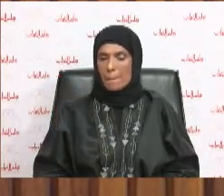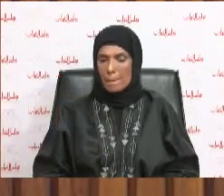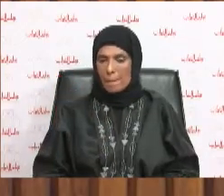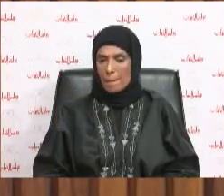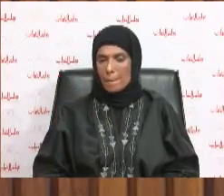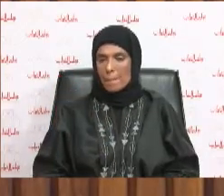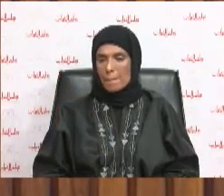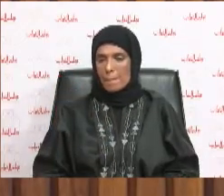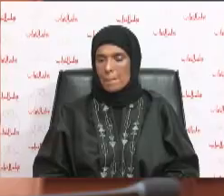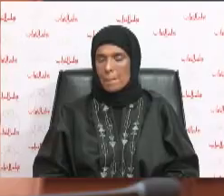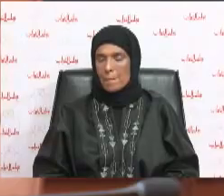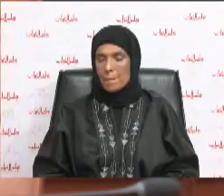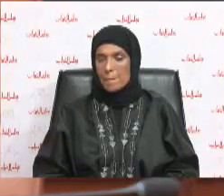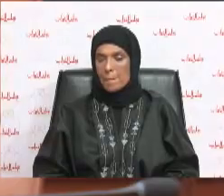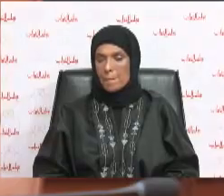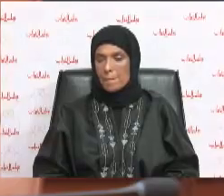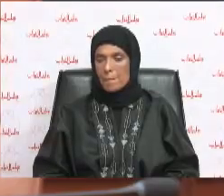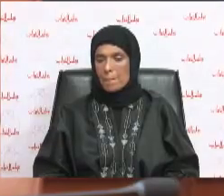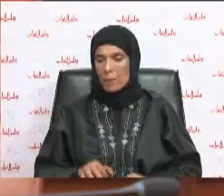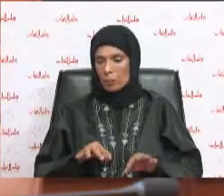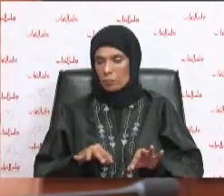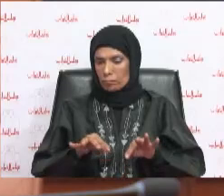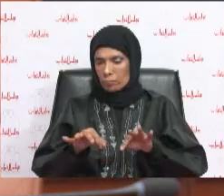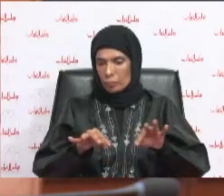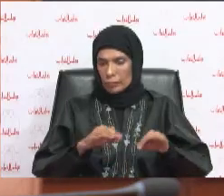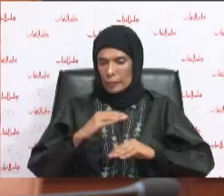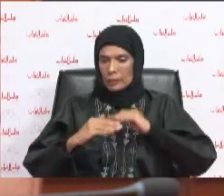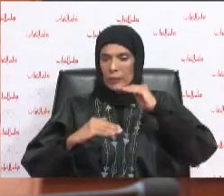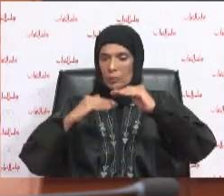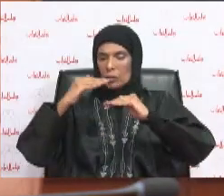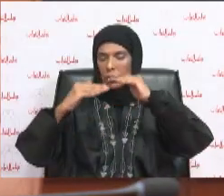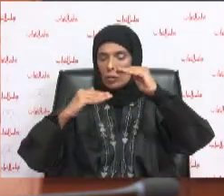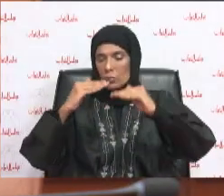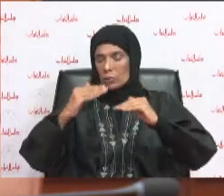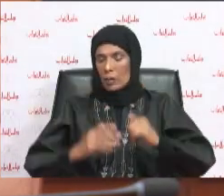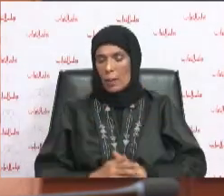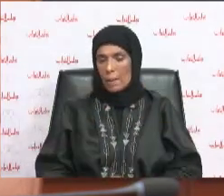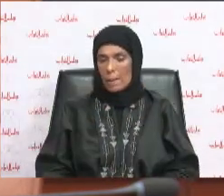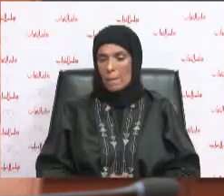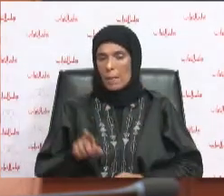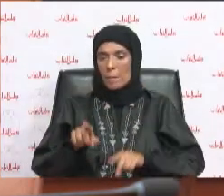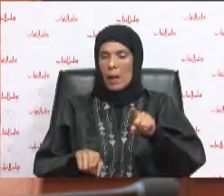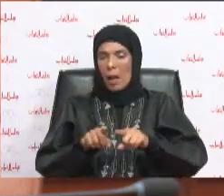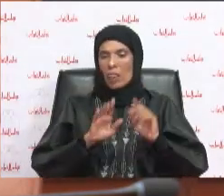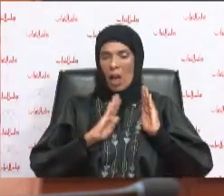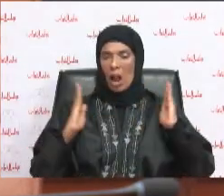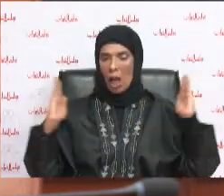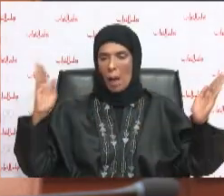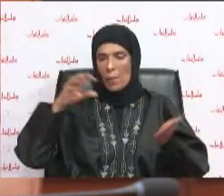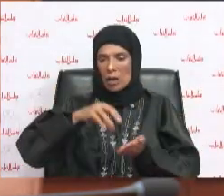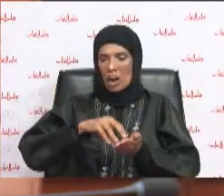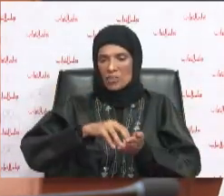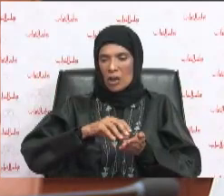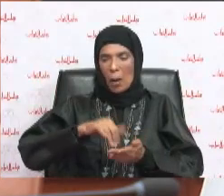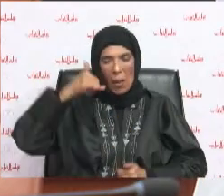الحالي ومع وضع خطط لتطويرها. يعني بعض الحظائر ليست قانونية